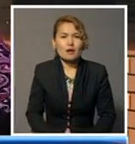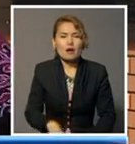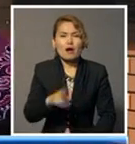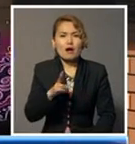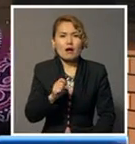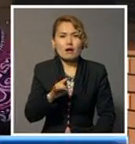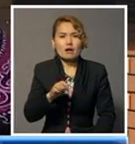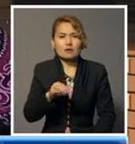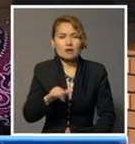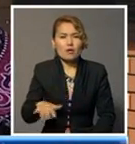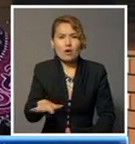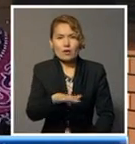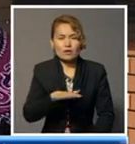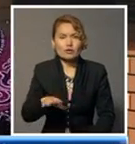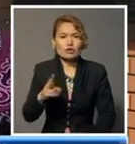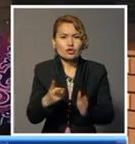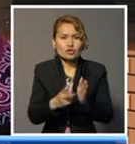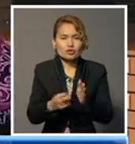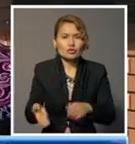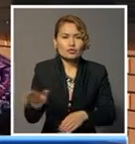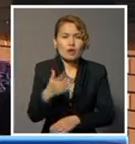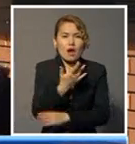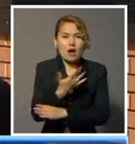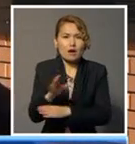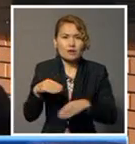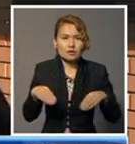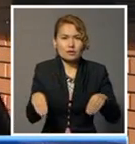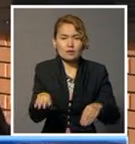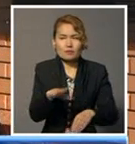түптей ағаш егілді. Және де бүгін осы